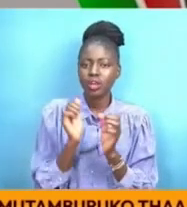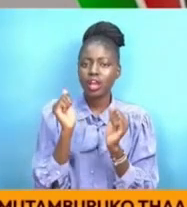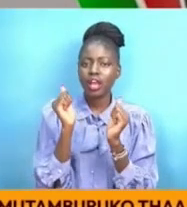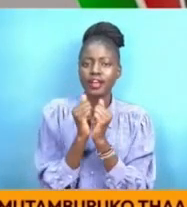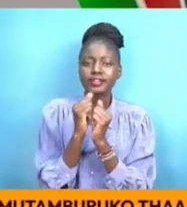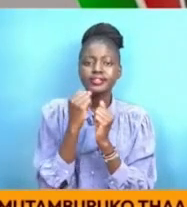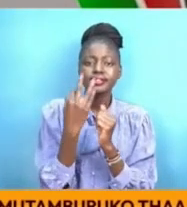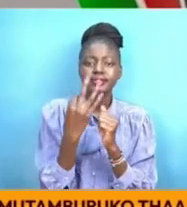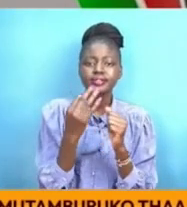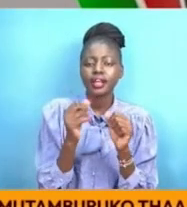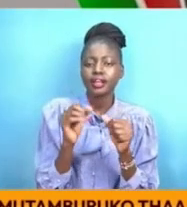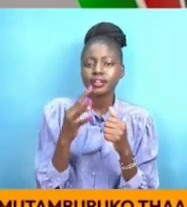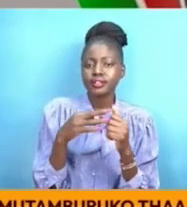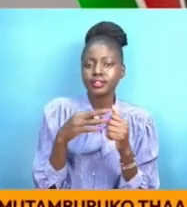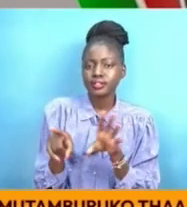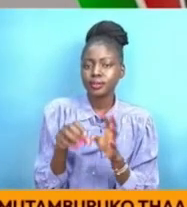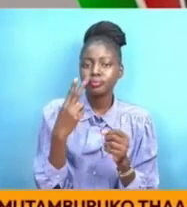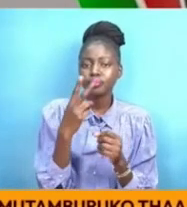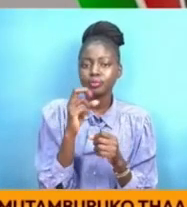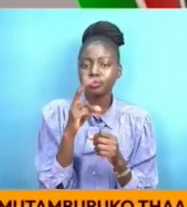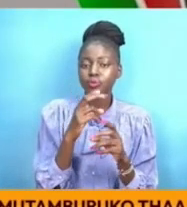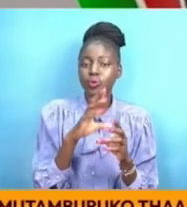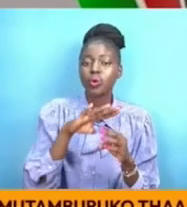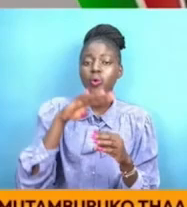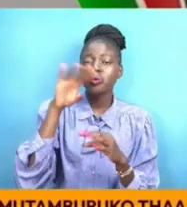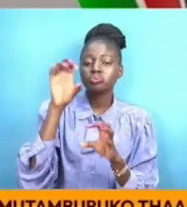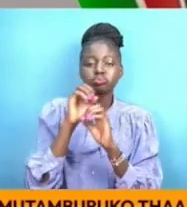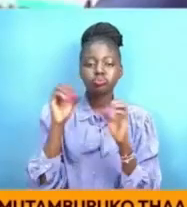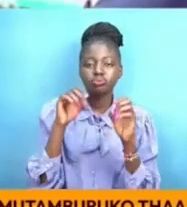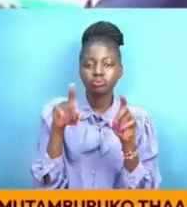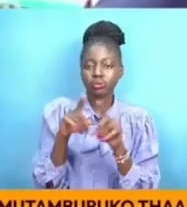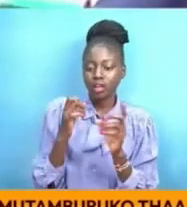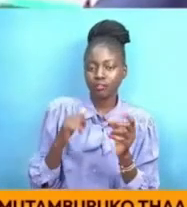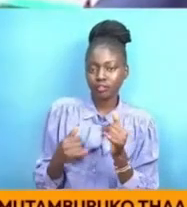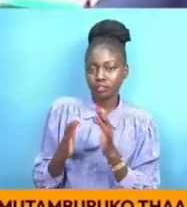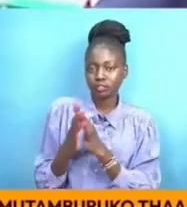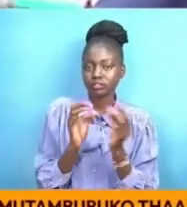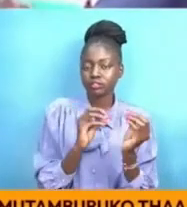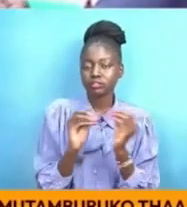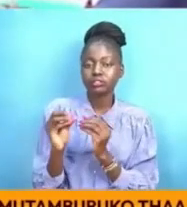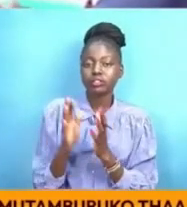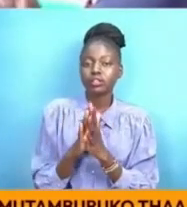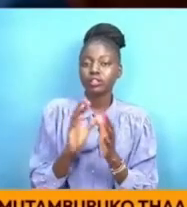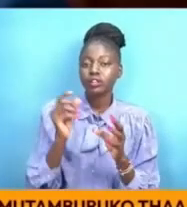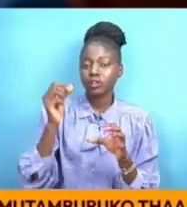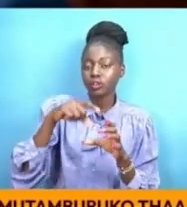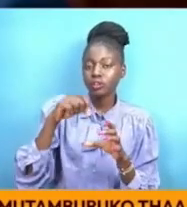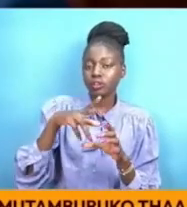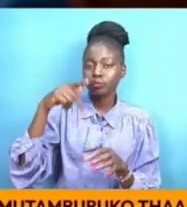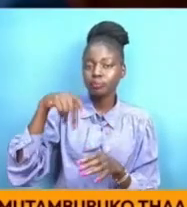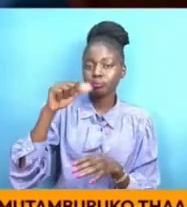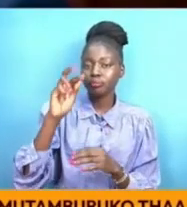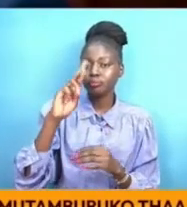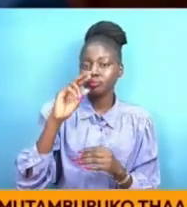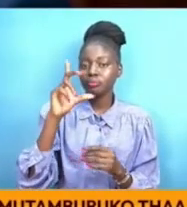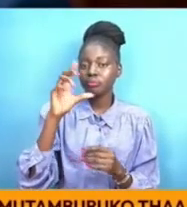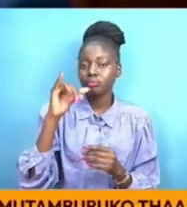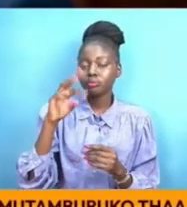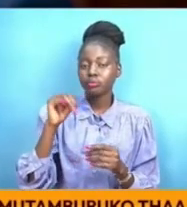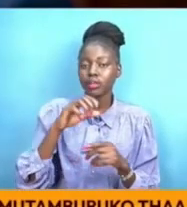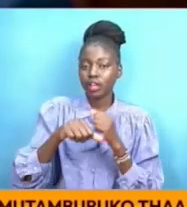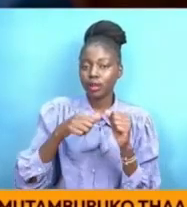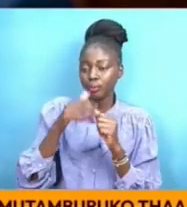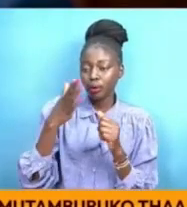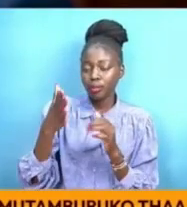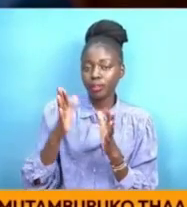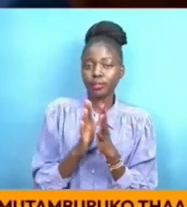mamĩnĩsta 22. Thutha wa riboti ĩno gũtemanio na gũikĩrio kura bunge-inĩ ya gĩbũrũri ĩgiĩ mamĩnĩsta aya, bunge